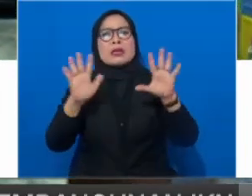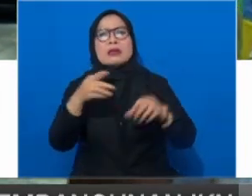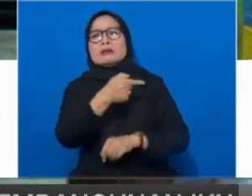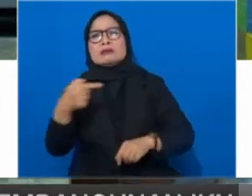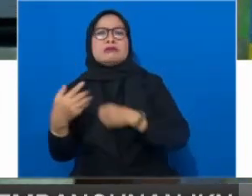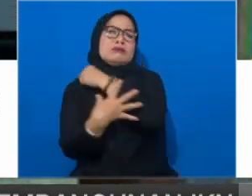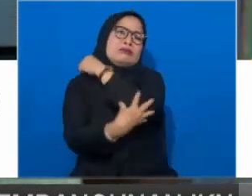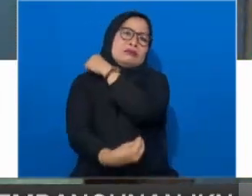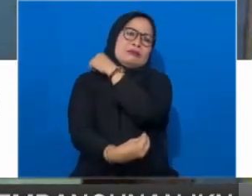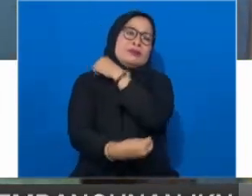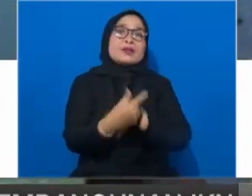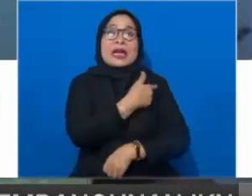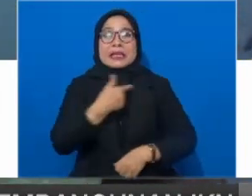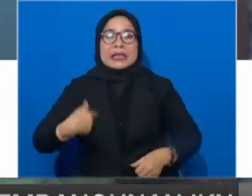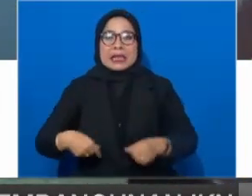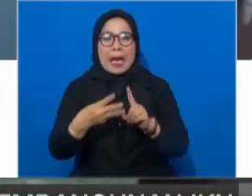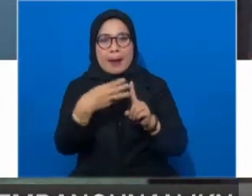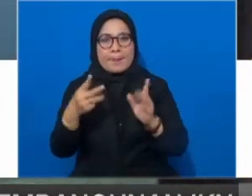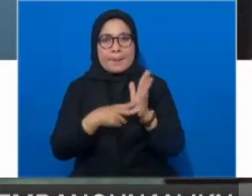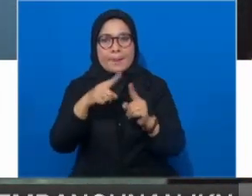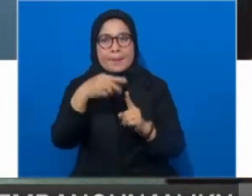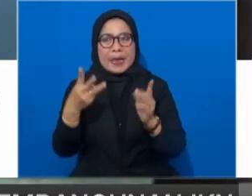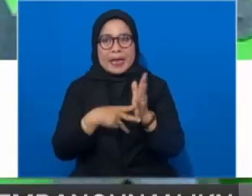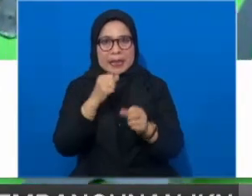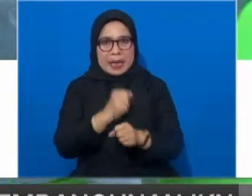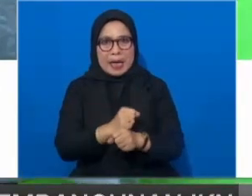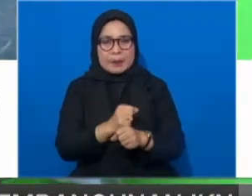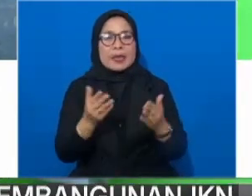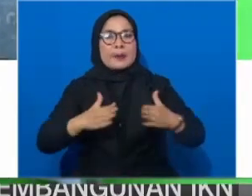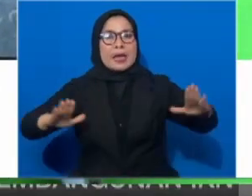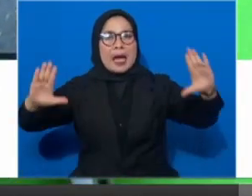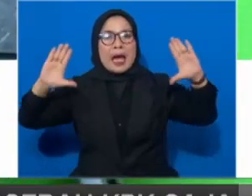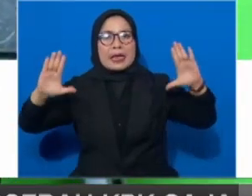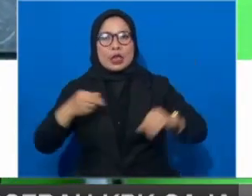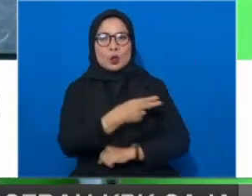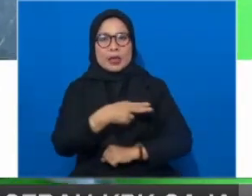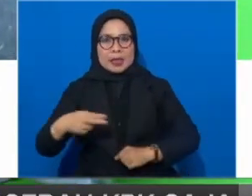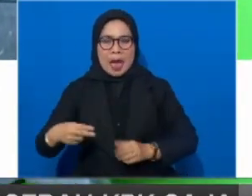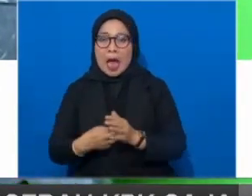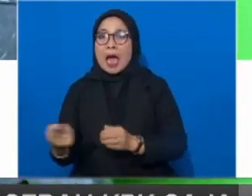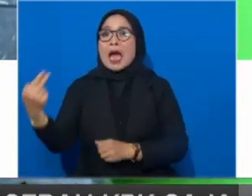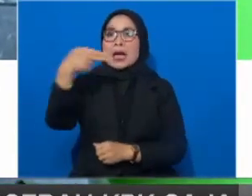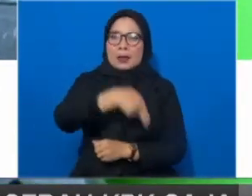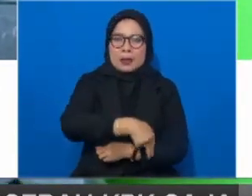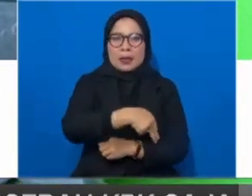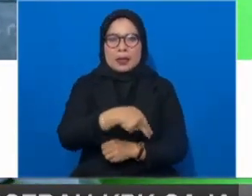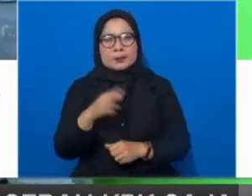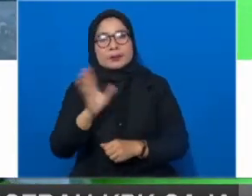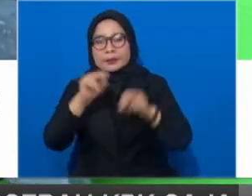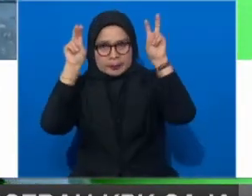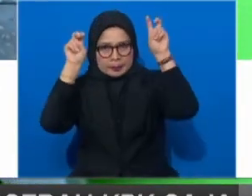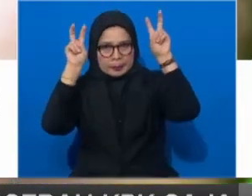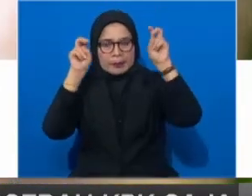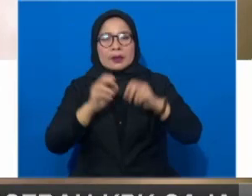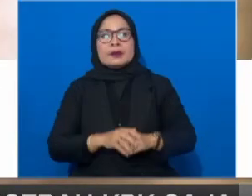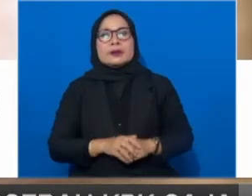Etnis Cina Benteng menjadi bagian dari kebinekaan Indonesia. Kehadiran mereka bukan hanya simbol